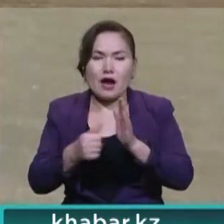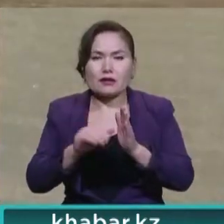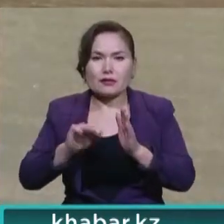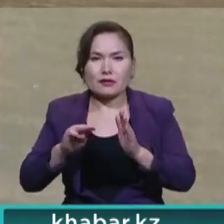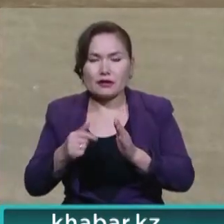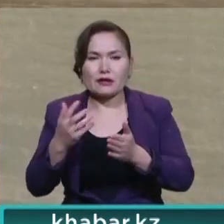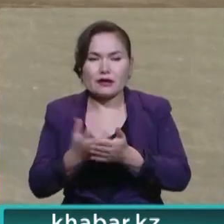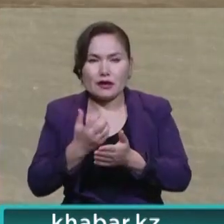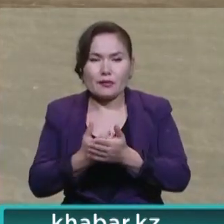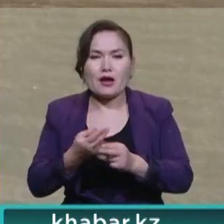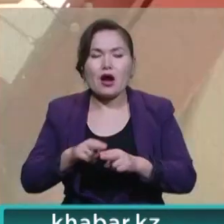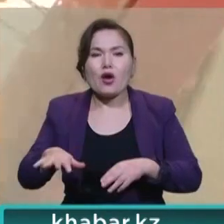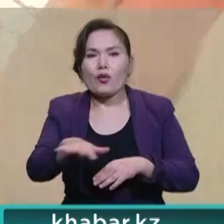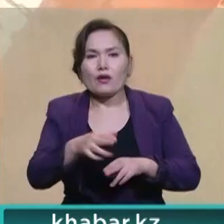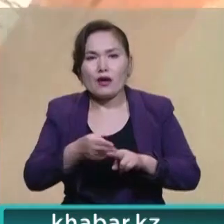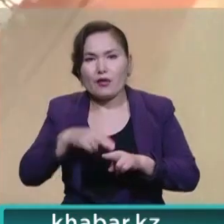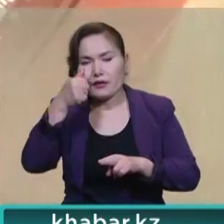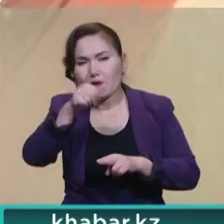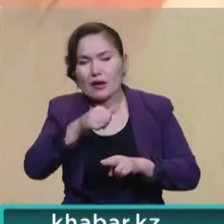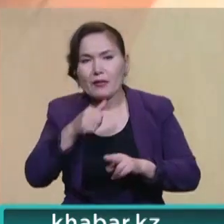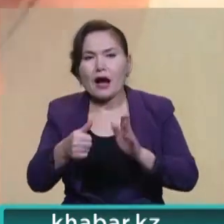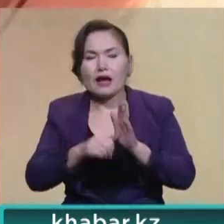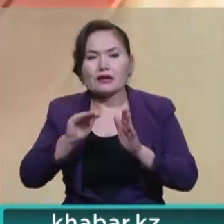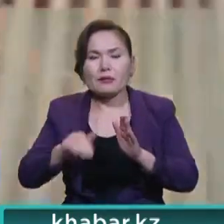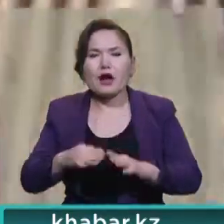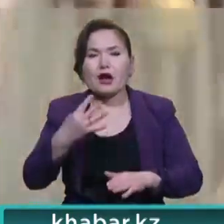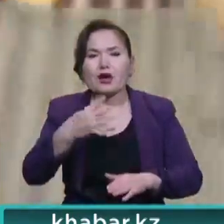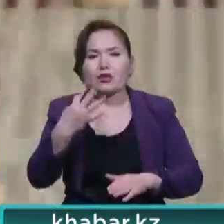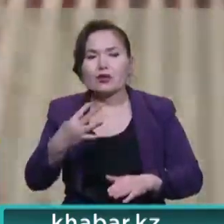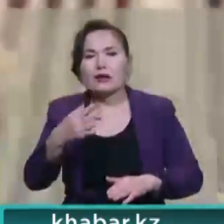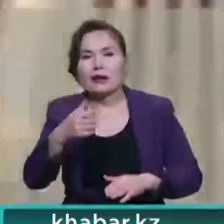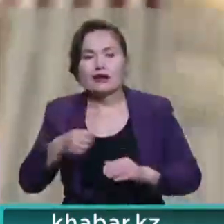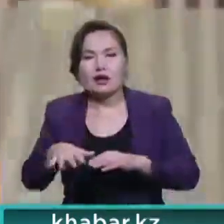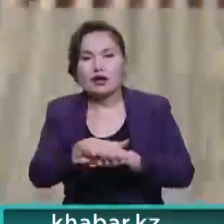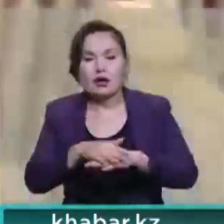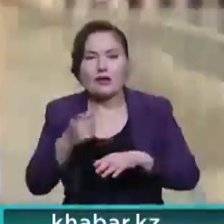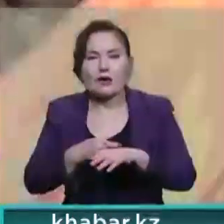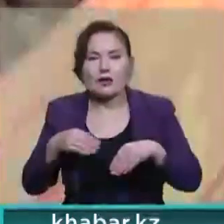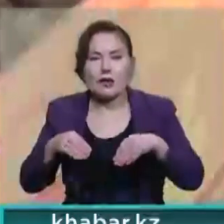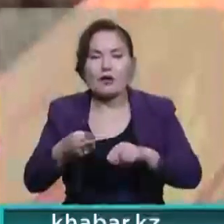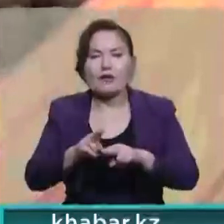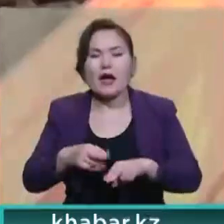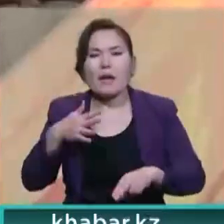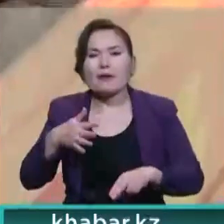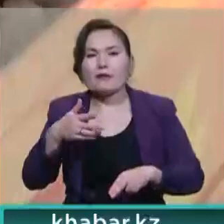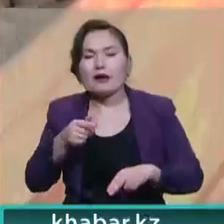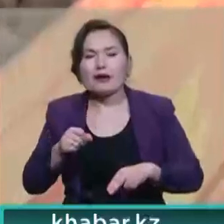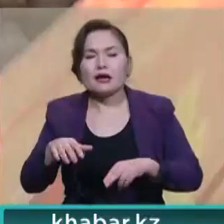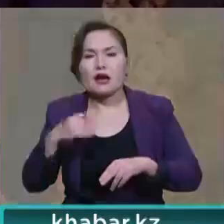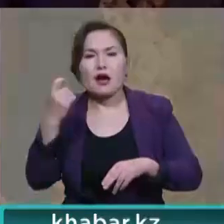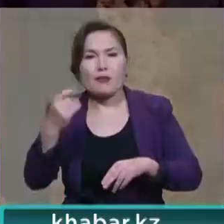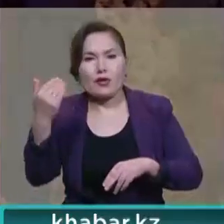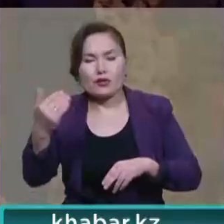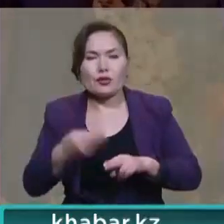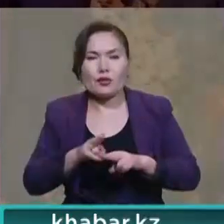күнде. Райымбек ауданы бойынша биыл 6044 гектар алқапқа картоп өсірілді. Соның 5000 гектарға жуығы шаруа қожалықтарында